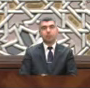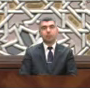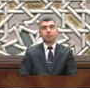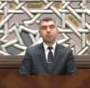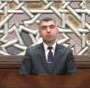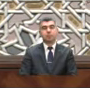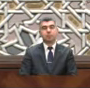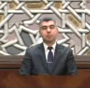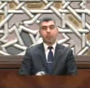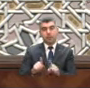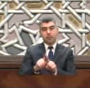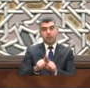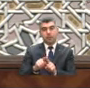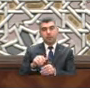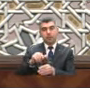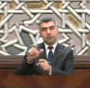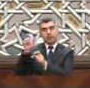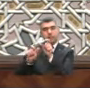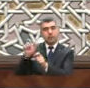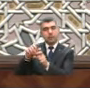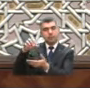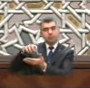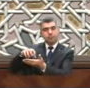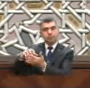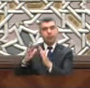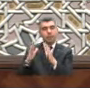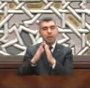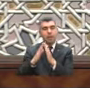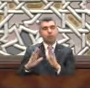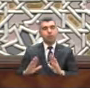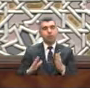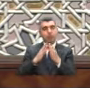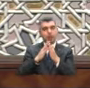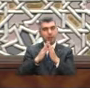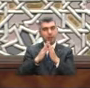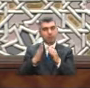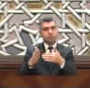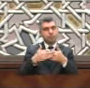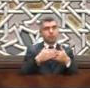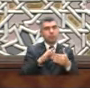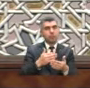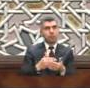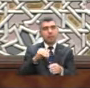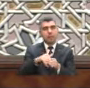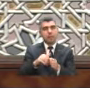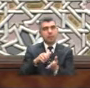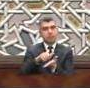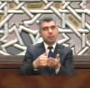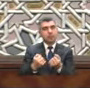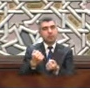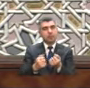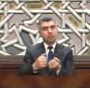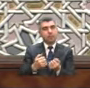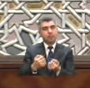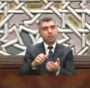العزلة عن ساكنة المناطق الجبلية ببلادنا للسيدات والسادة النواب المحترمين من فريق الأصالة والمعاصرة، فليتفضل